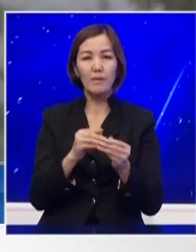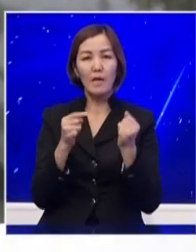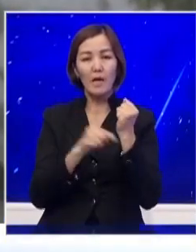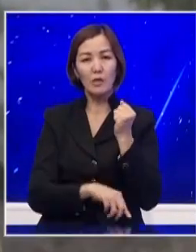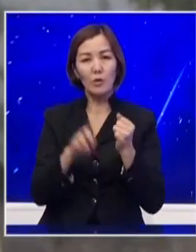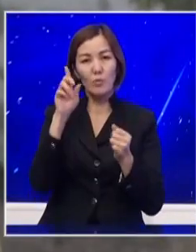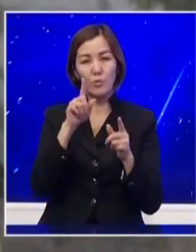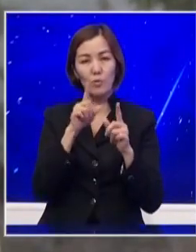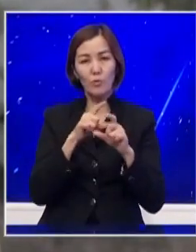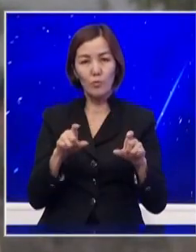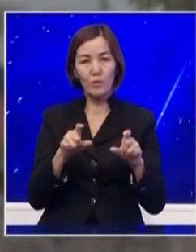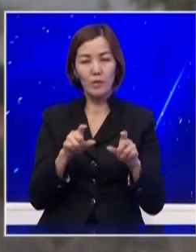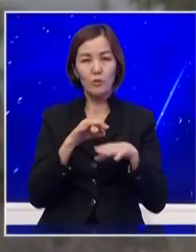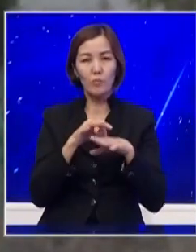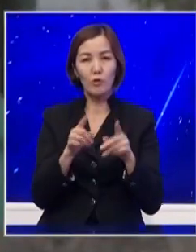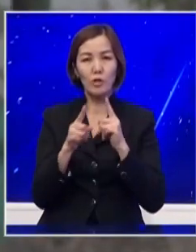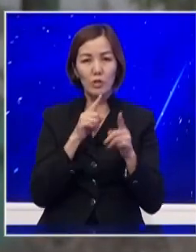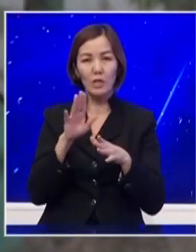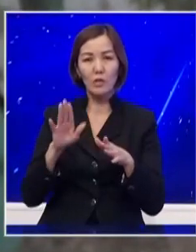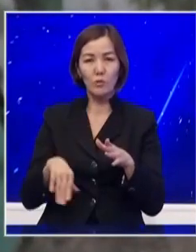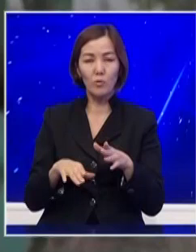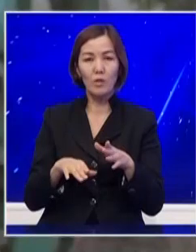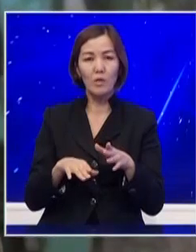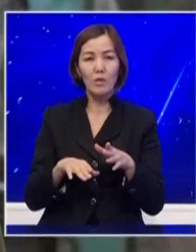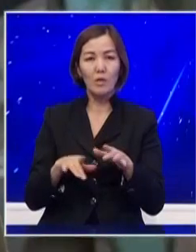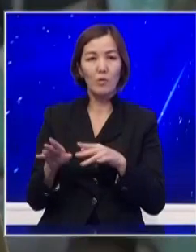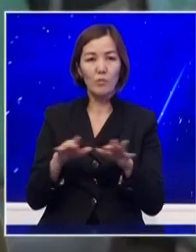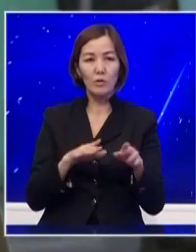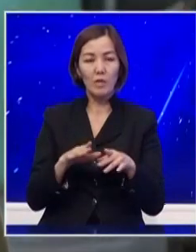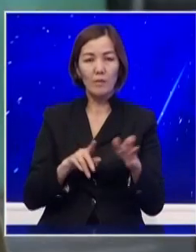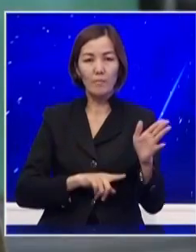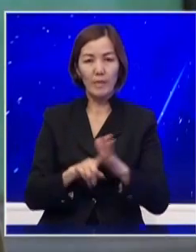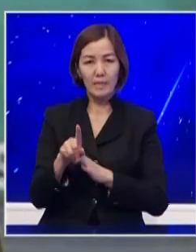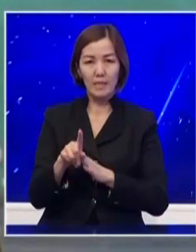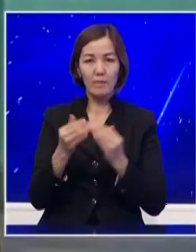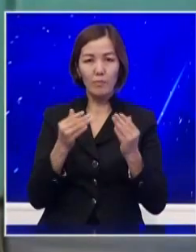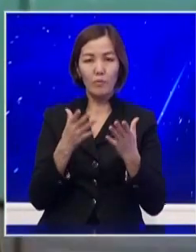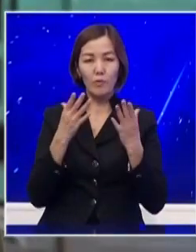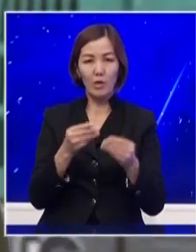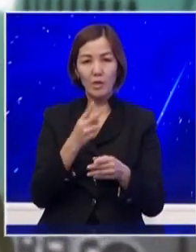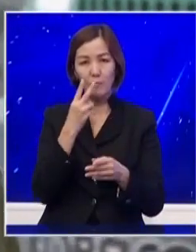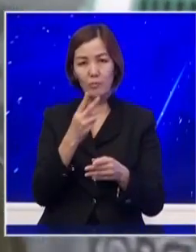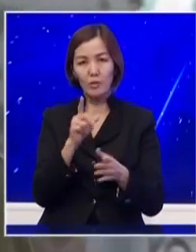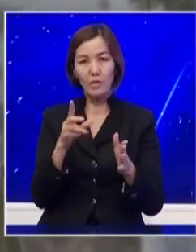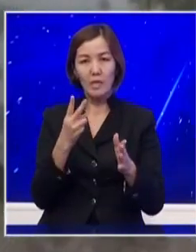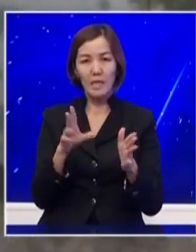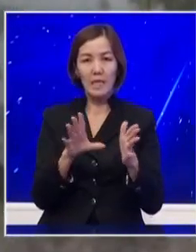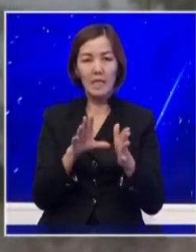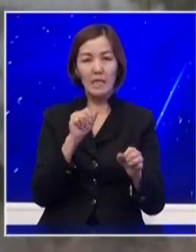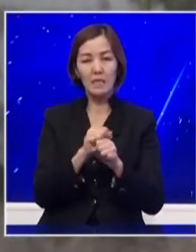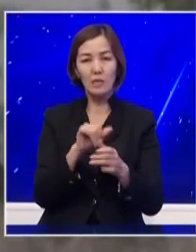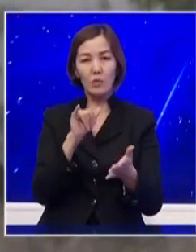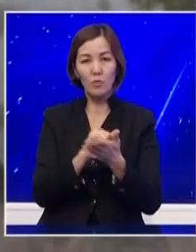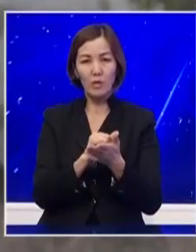болсақ, антикордың индаструмен өткен жиыннан соң, сен қозғалып жұмыс жүрді. Бүгінде қарап отырсаңыз, екі электростанциялар